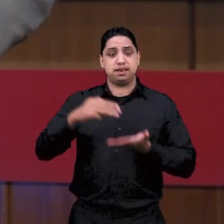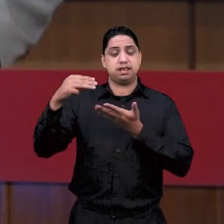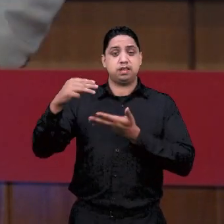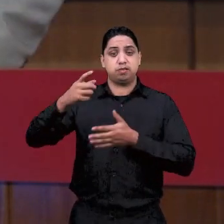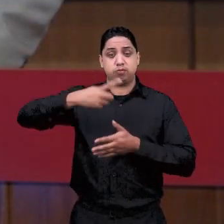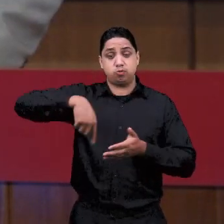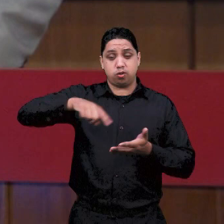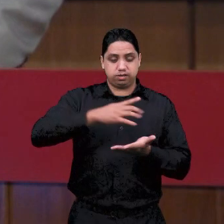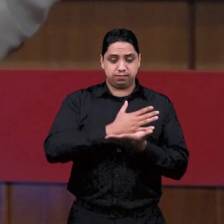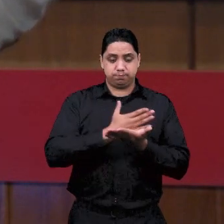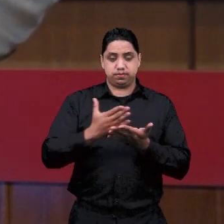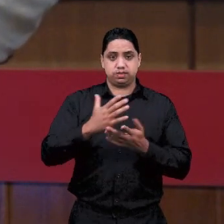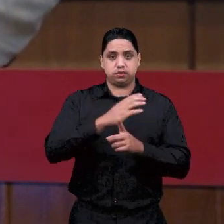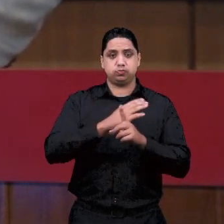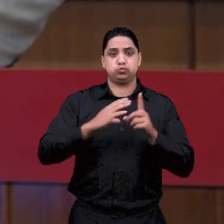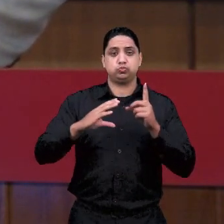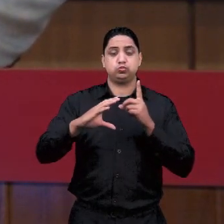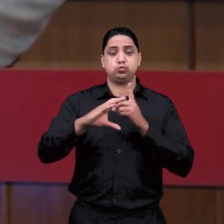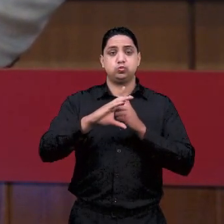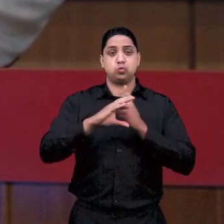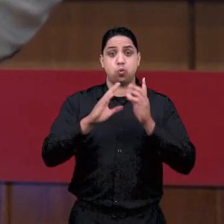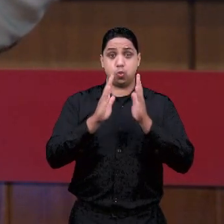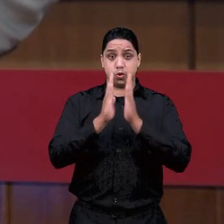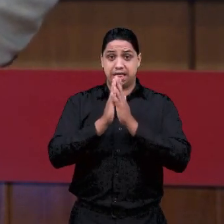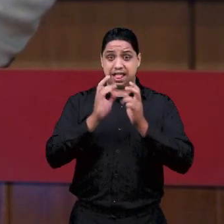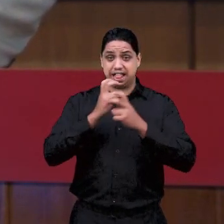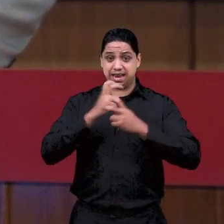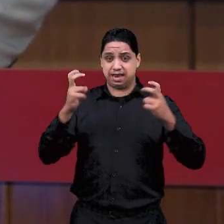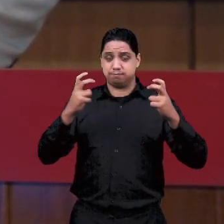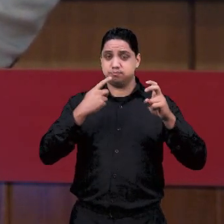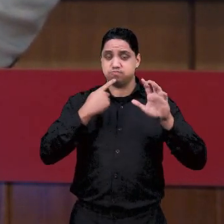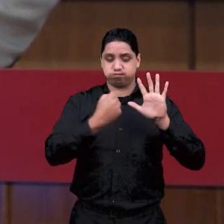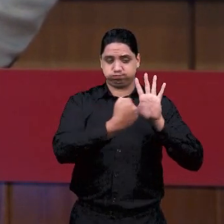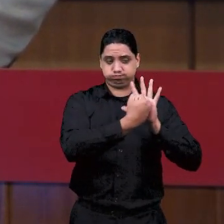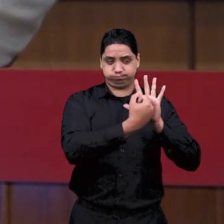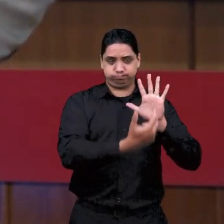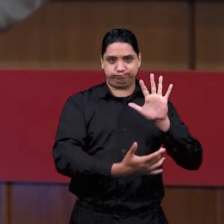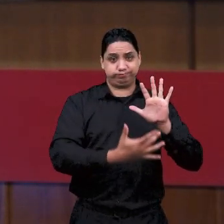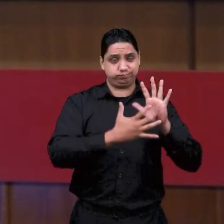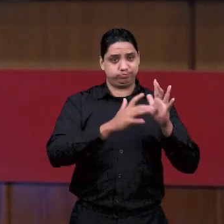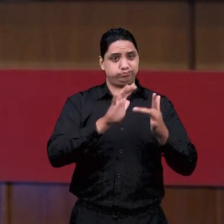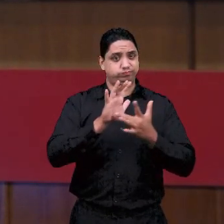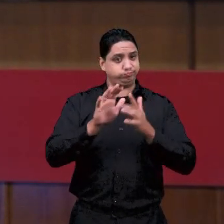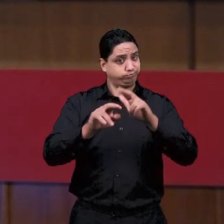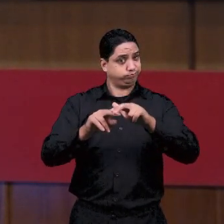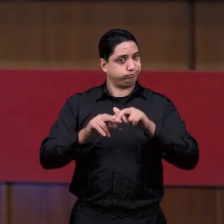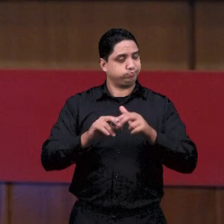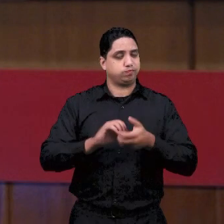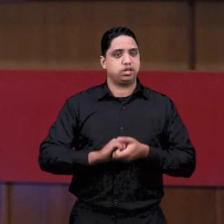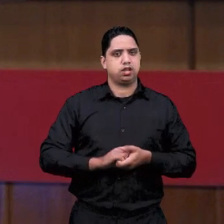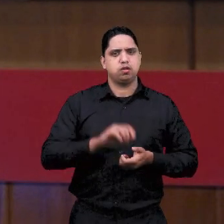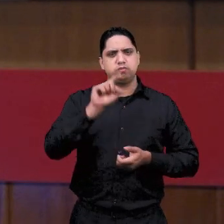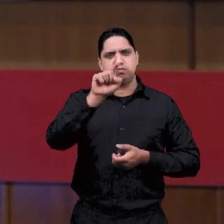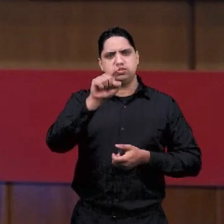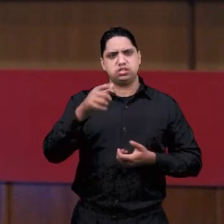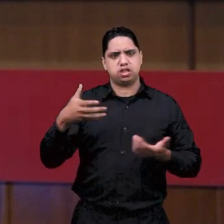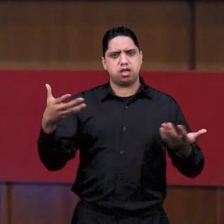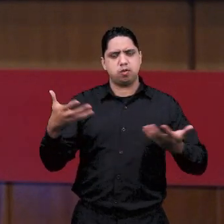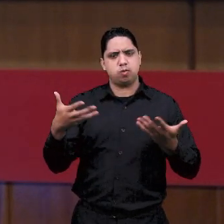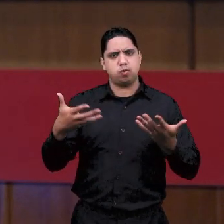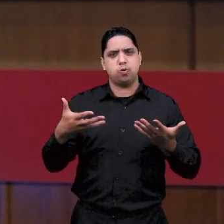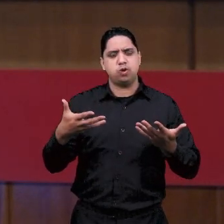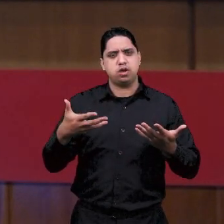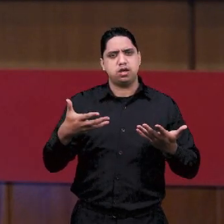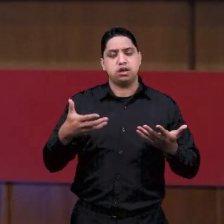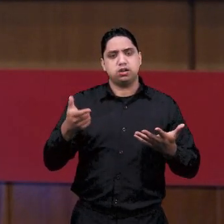Maranatha. Nous allons commencer ce culte avec une prière de clameur par le sang de Jésus. À vous qui arrivez maintenant, nous